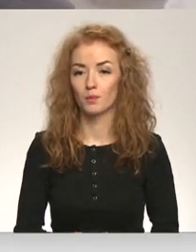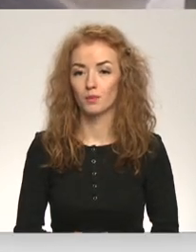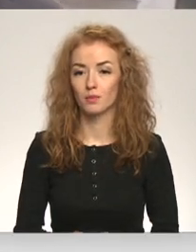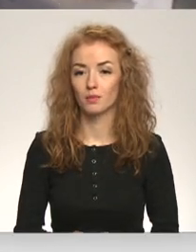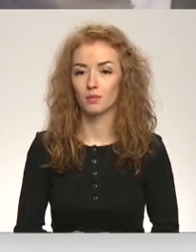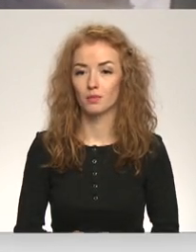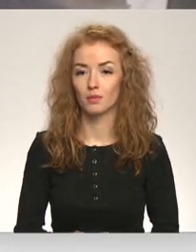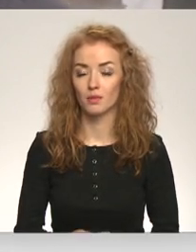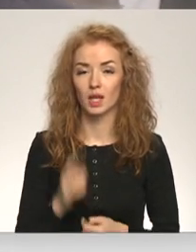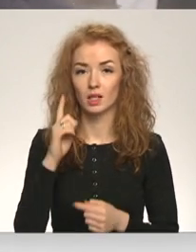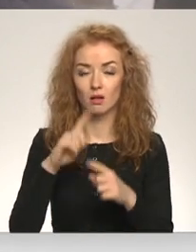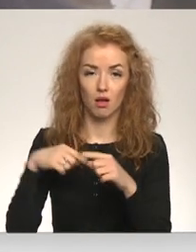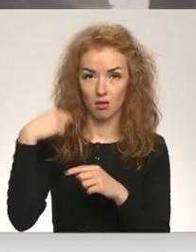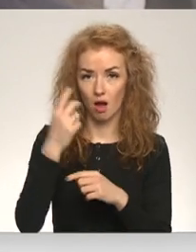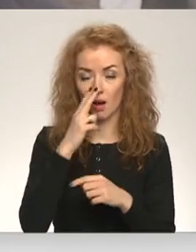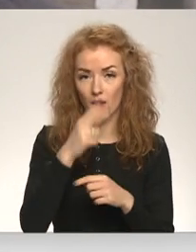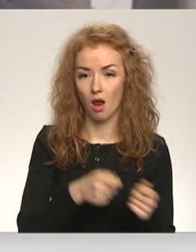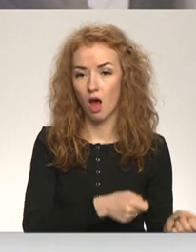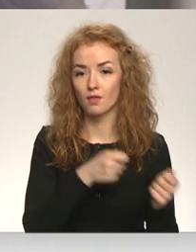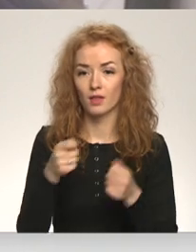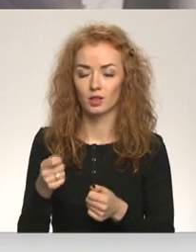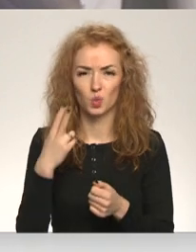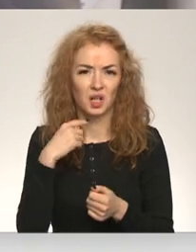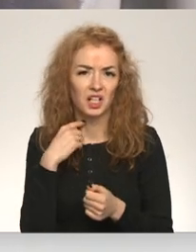Ceturtdien tik tā atvedīšu no Rīgas, no kurienes.